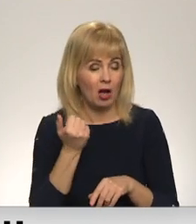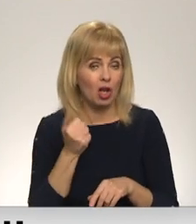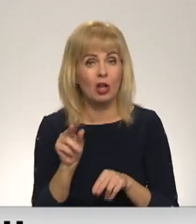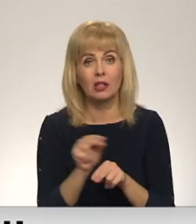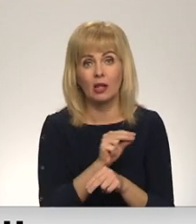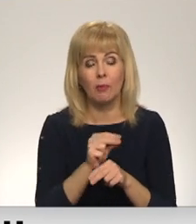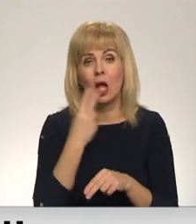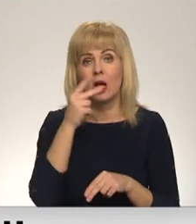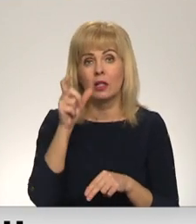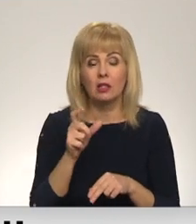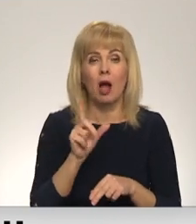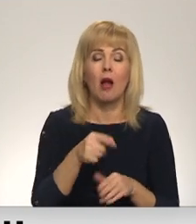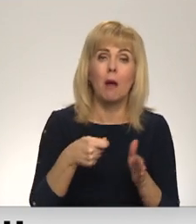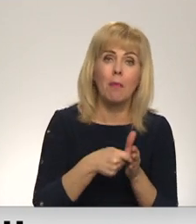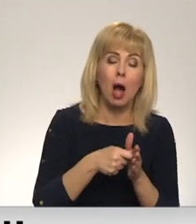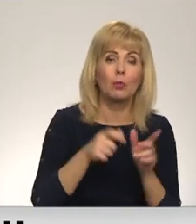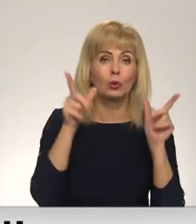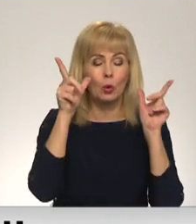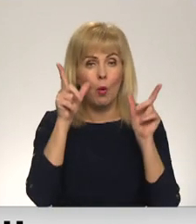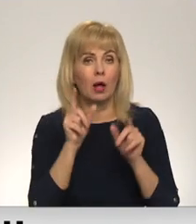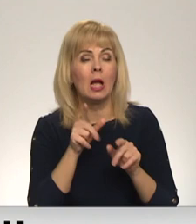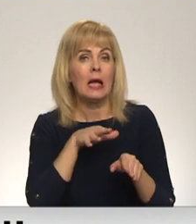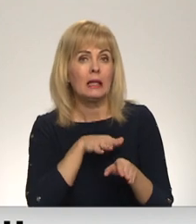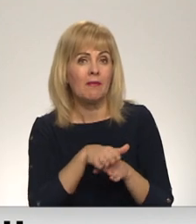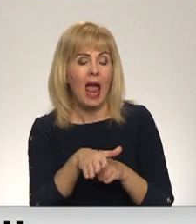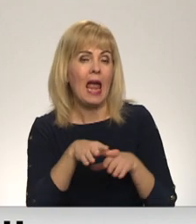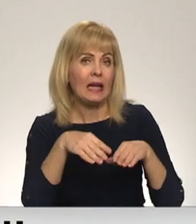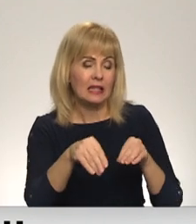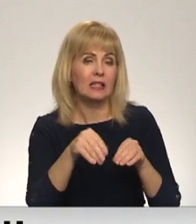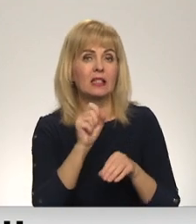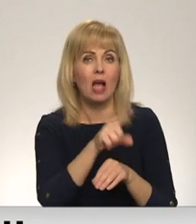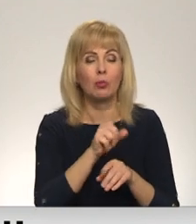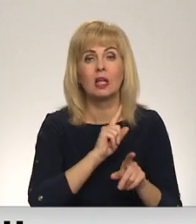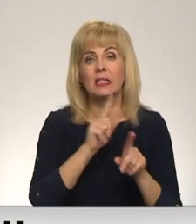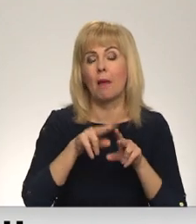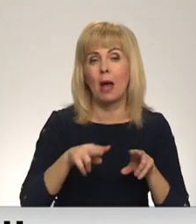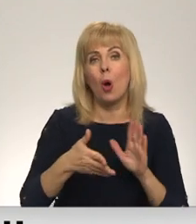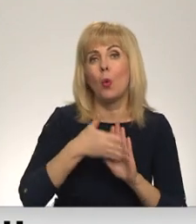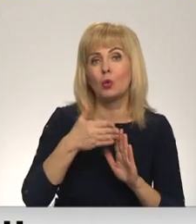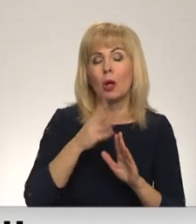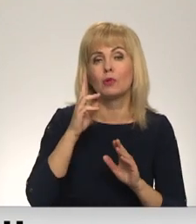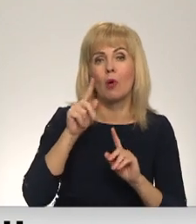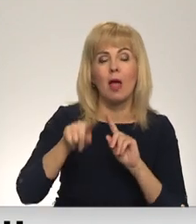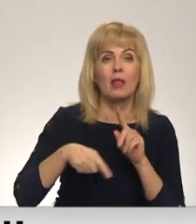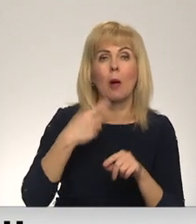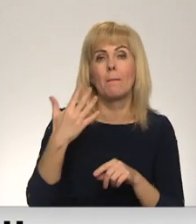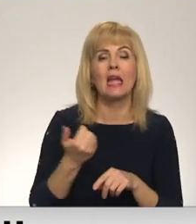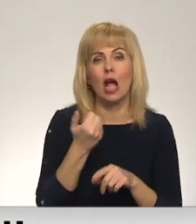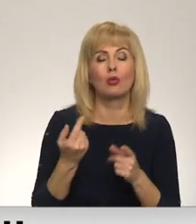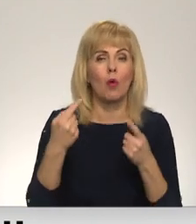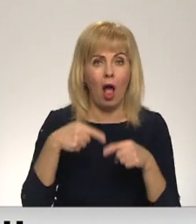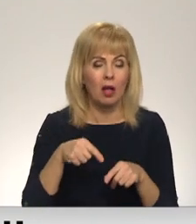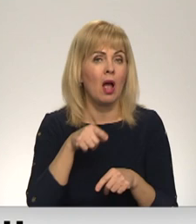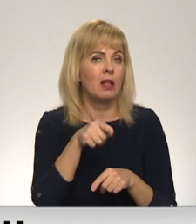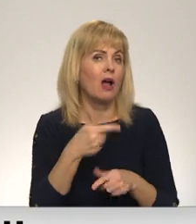Kā saimniekiem pabrot lopus un izpildīt pasūtījumus, nav skaidrs. Tikmēr satiksmes ministrija uzlabojumus sola tikai nākamo 5 gadu laikā, un arī tad